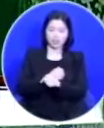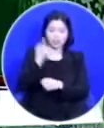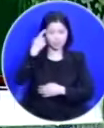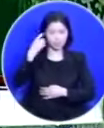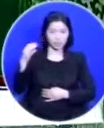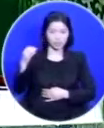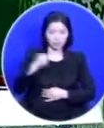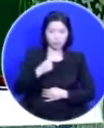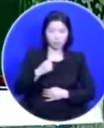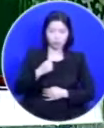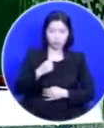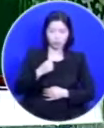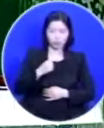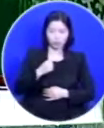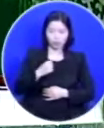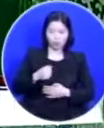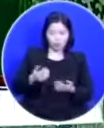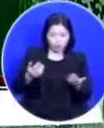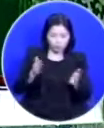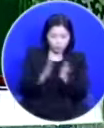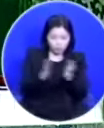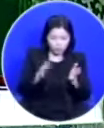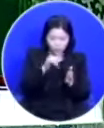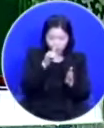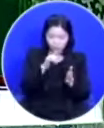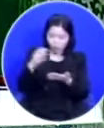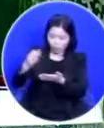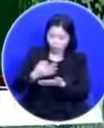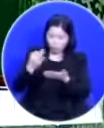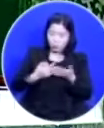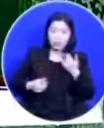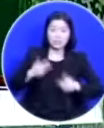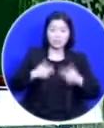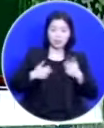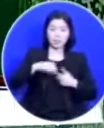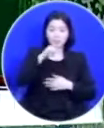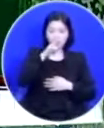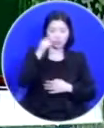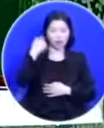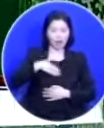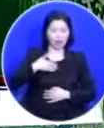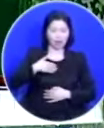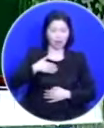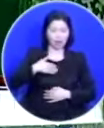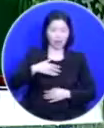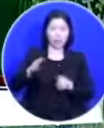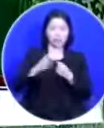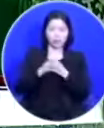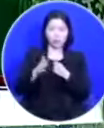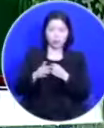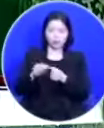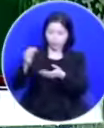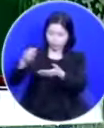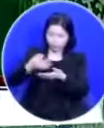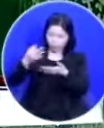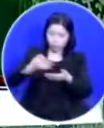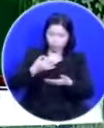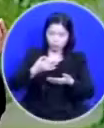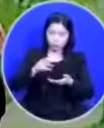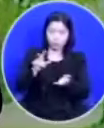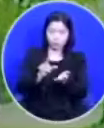했다가 돈을 보는 재미가 있다는 걸 알게 됐어요 그들이 돈 버는 문제의